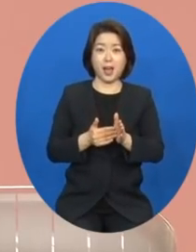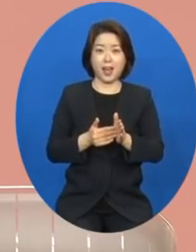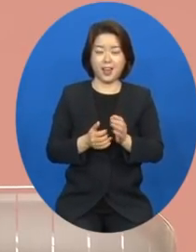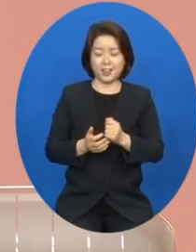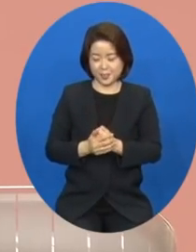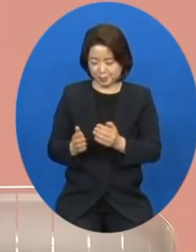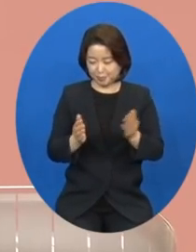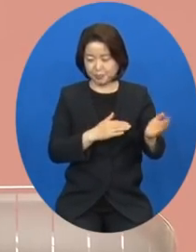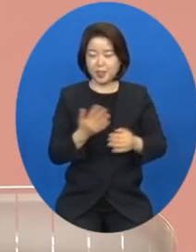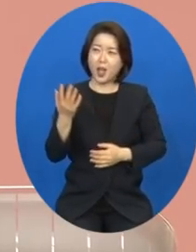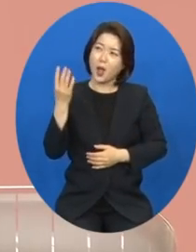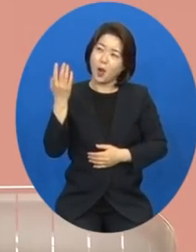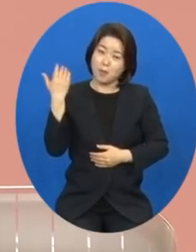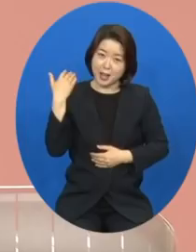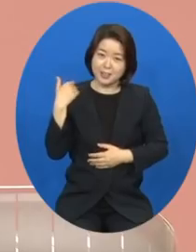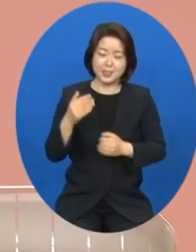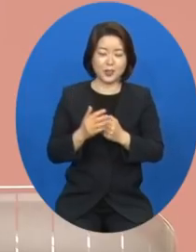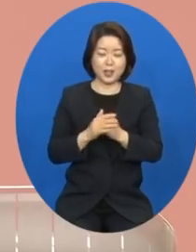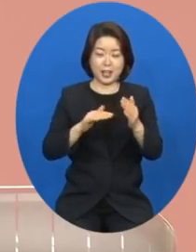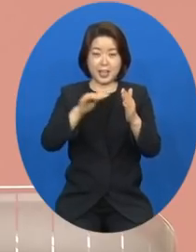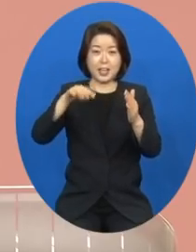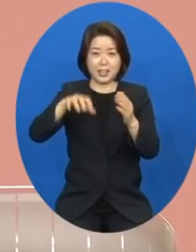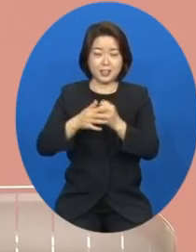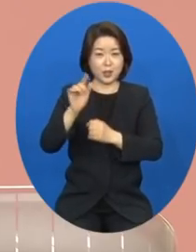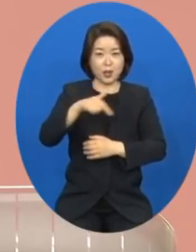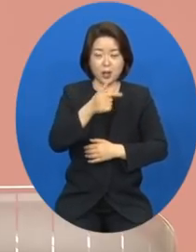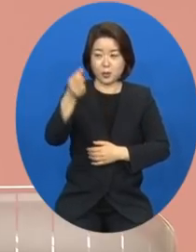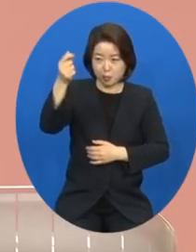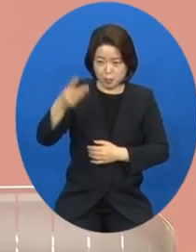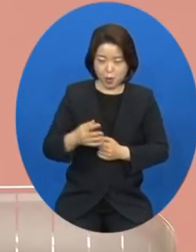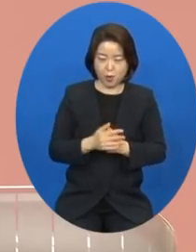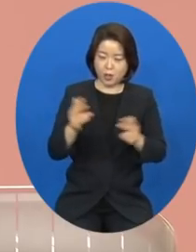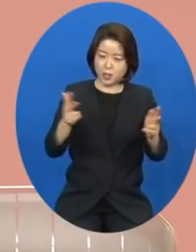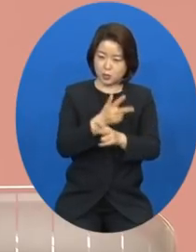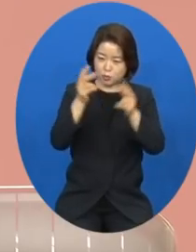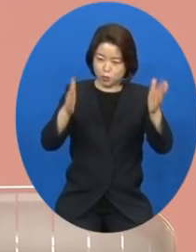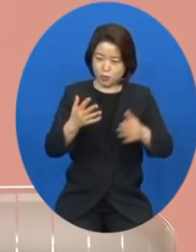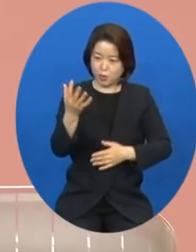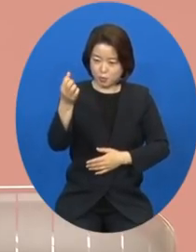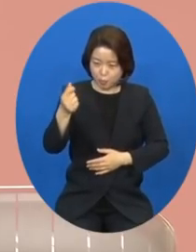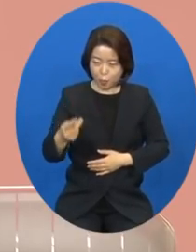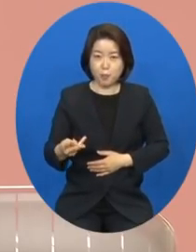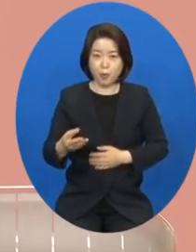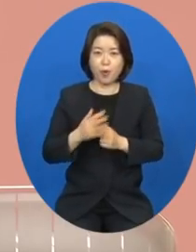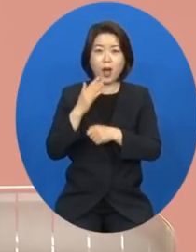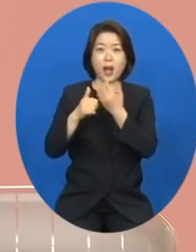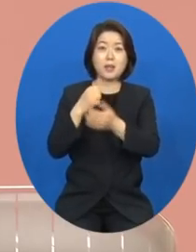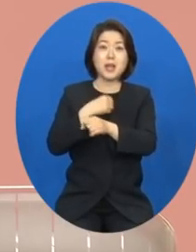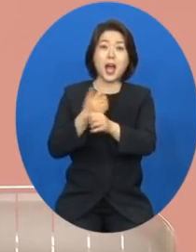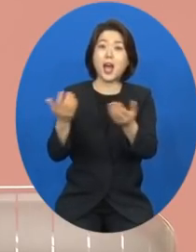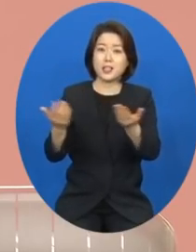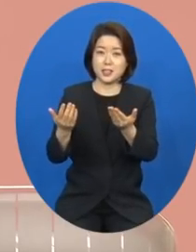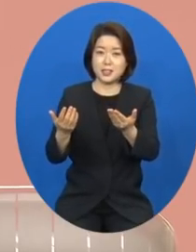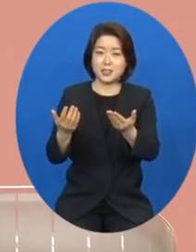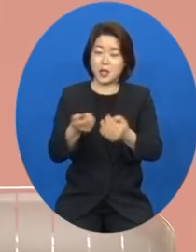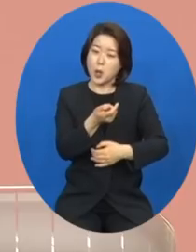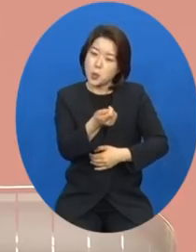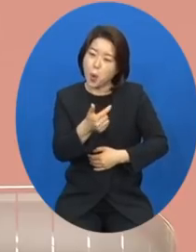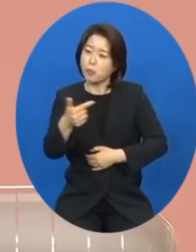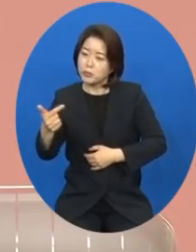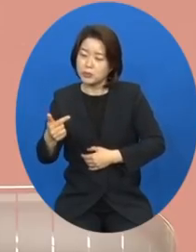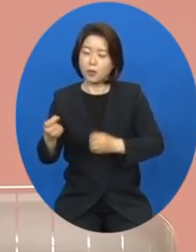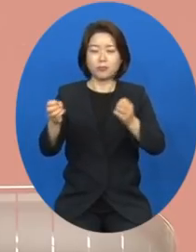저희는 몹 하루에도 몇 번씩 아 또 주중에 됐던 씩 하나님이 하신 일들 아 그런 막 작은 일들도